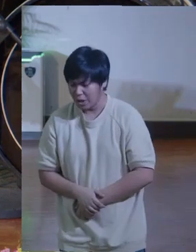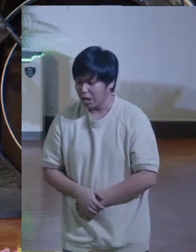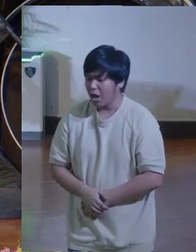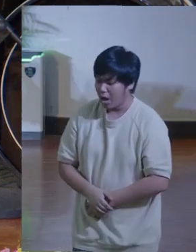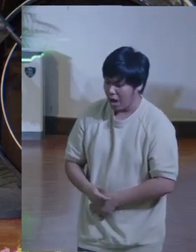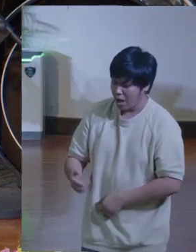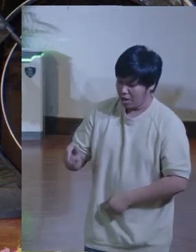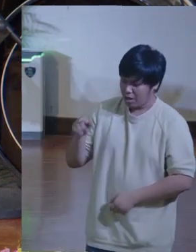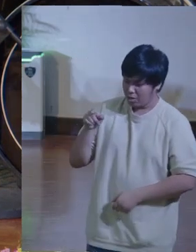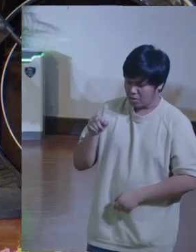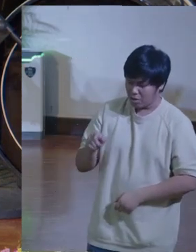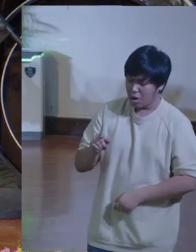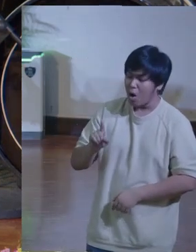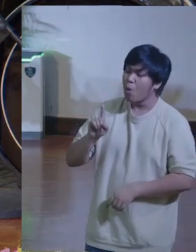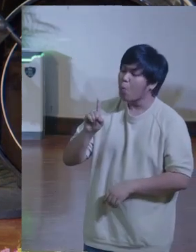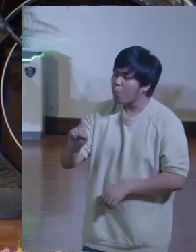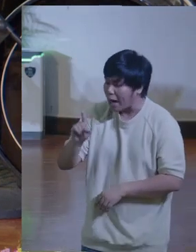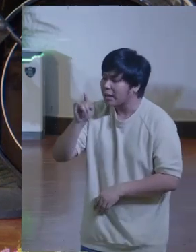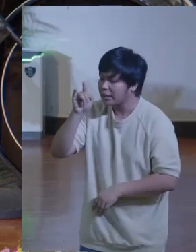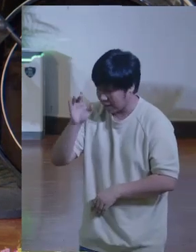there is one God.